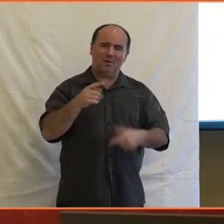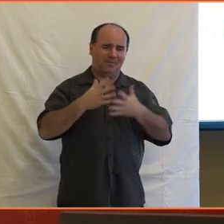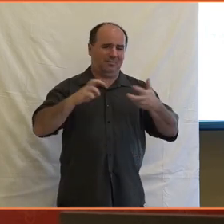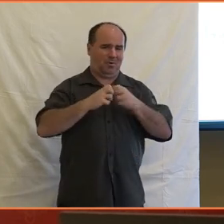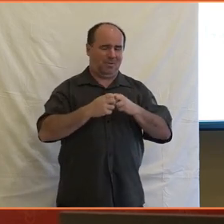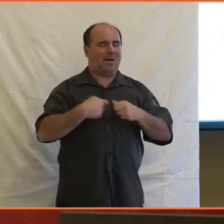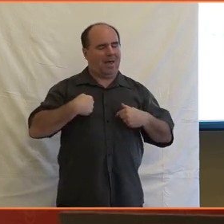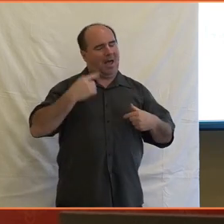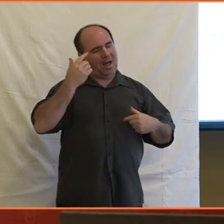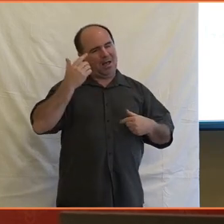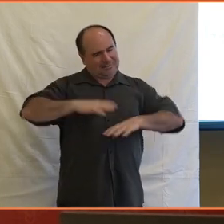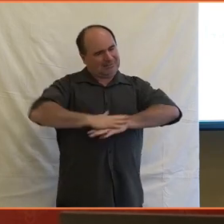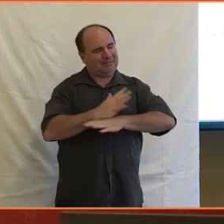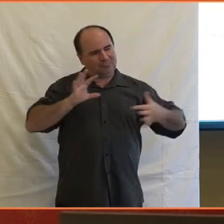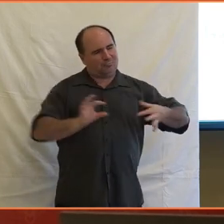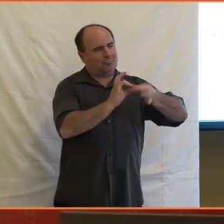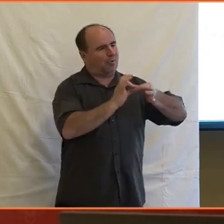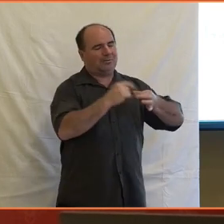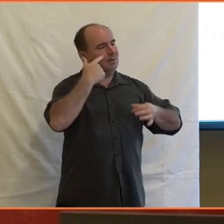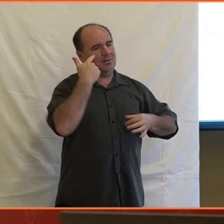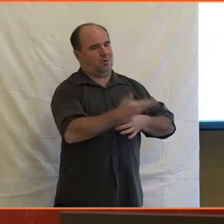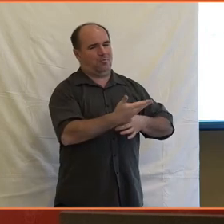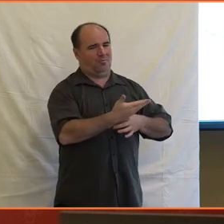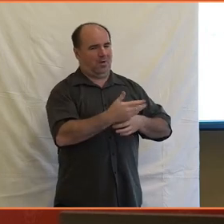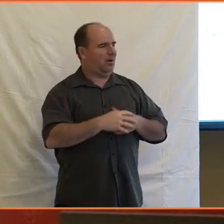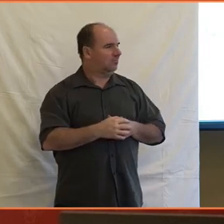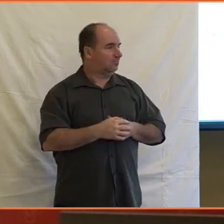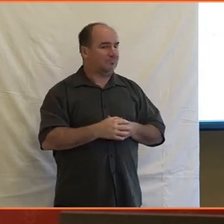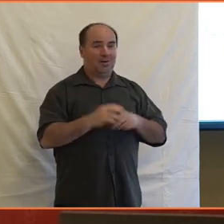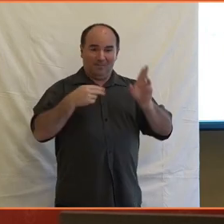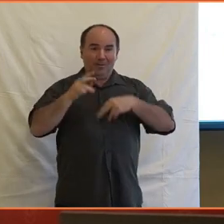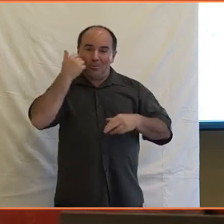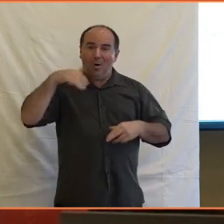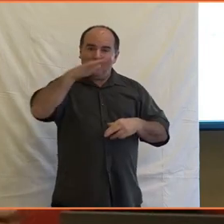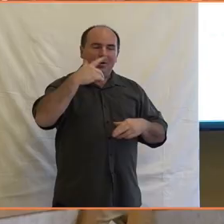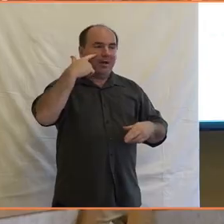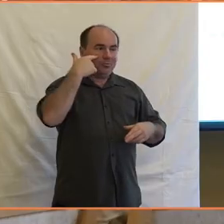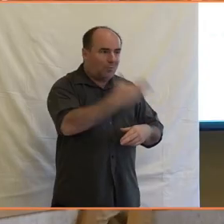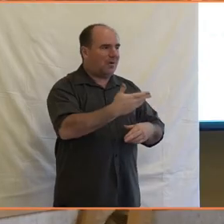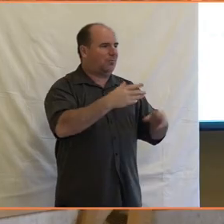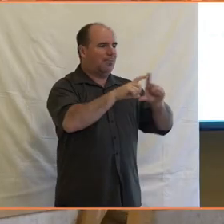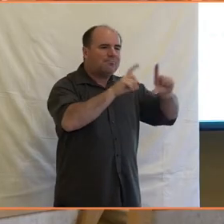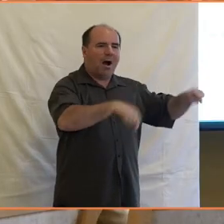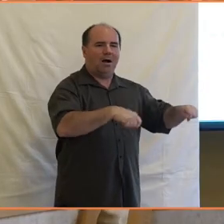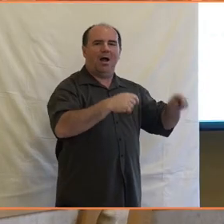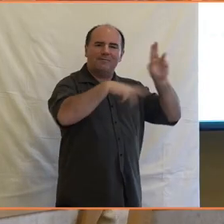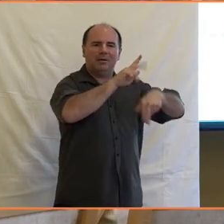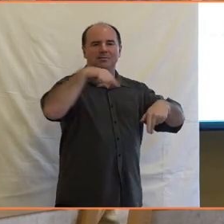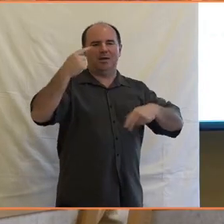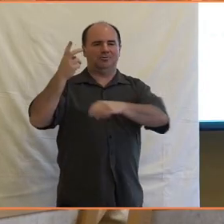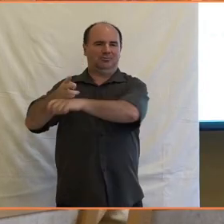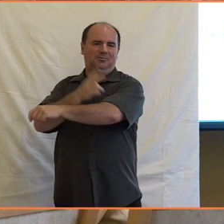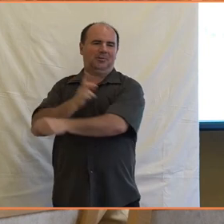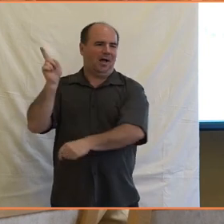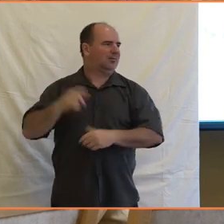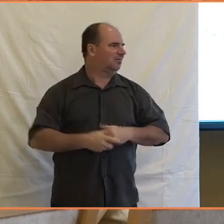e-shopům a těm bankám důvěřují víc než tomu státu. Jo, děkuju. Já tady přečtu, tady se nám